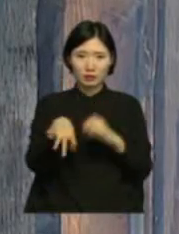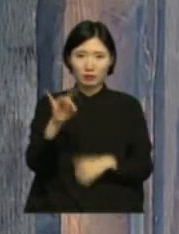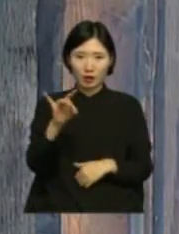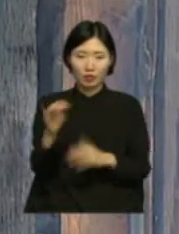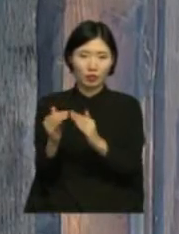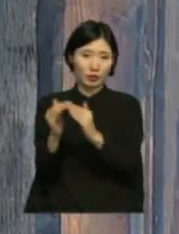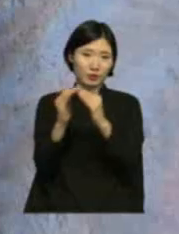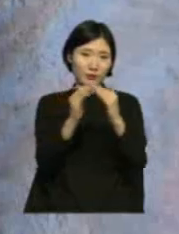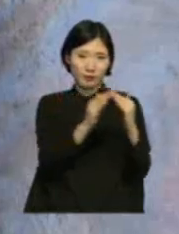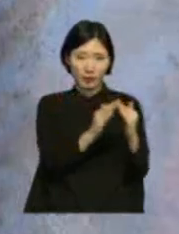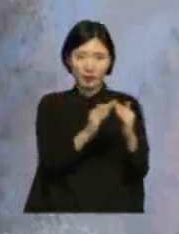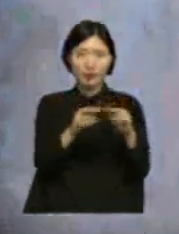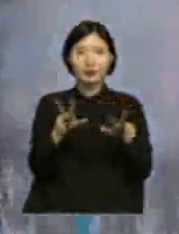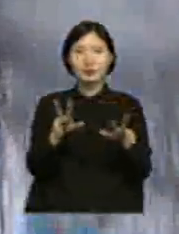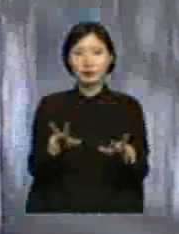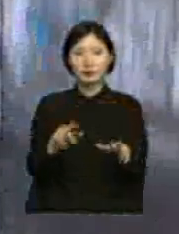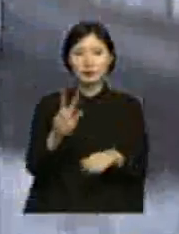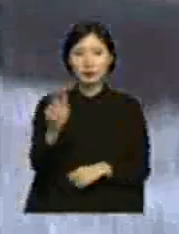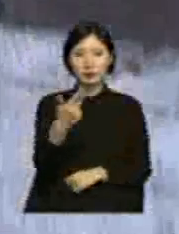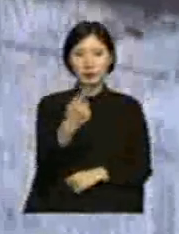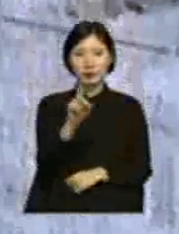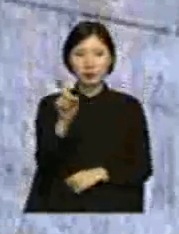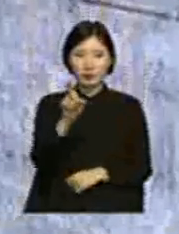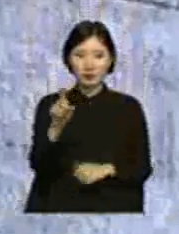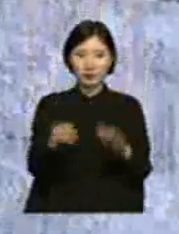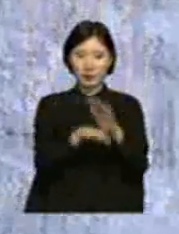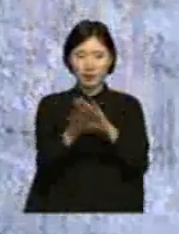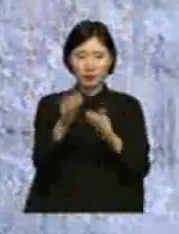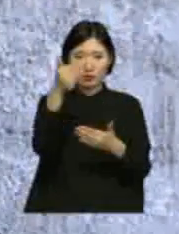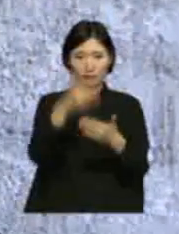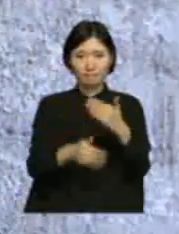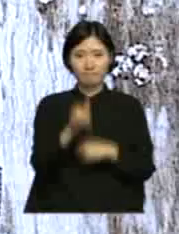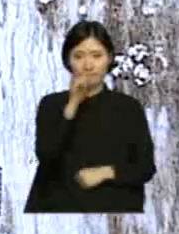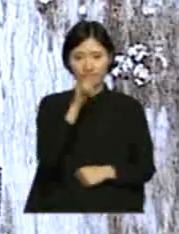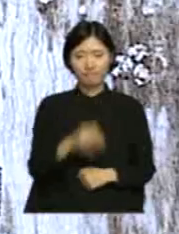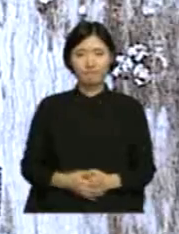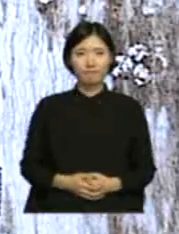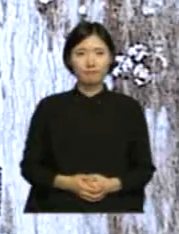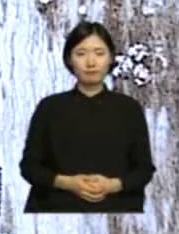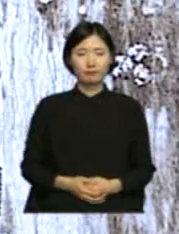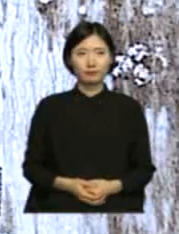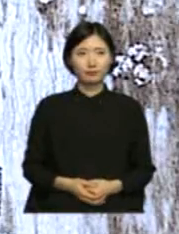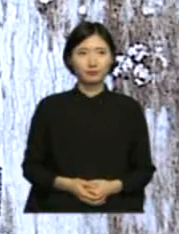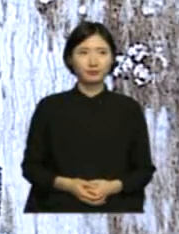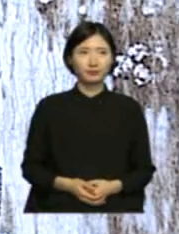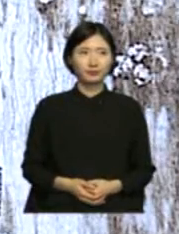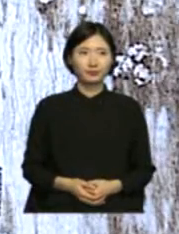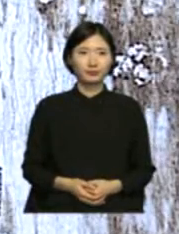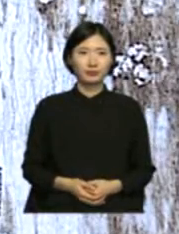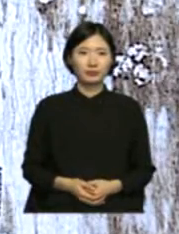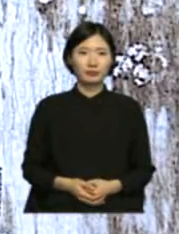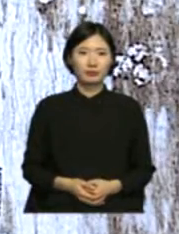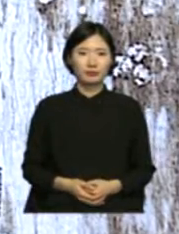마을을 떠났고 현재 70여 가 남아 있습니다 딜라이브 서울경기 케이블 TV 지역입니다